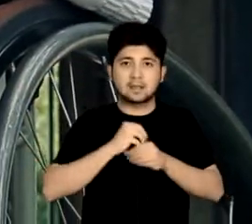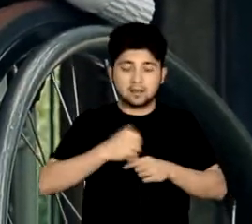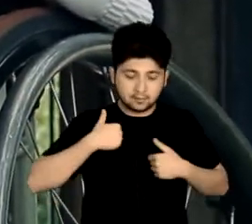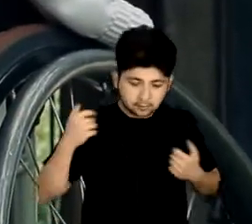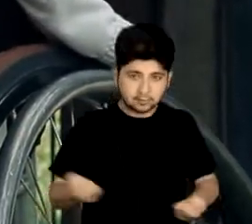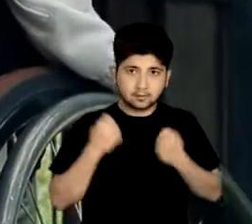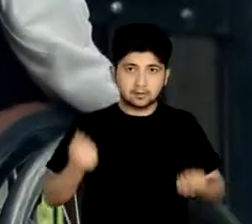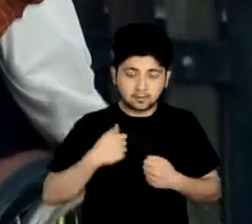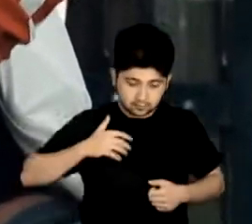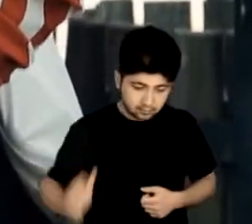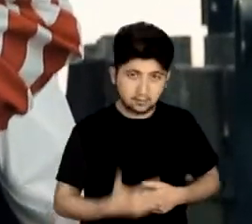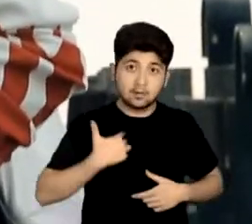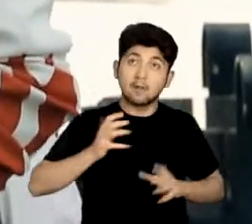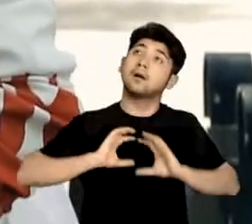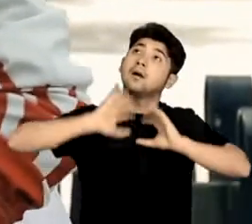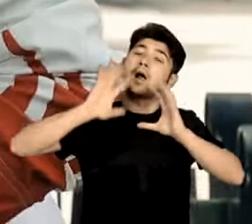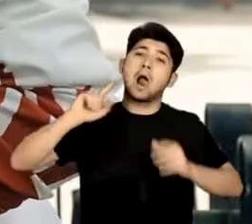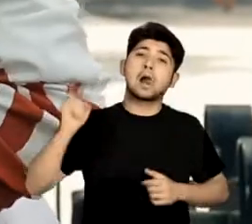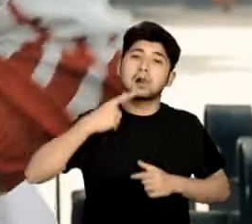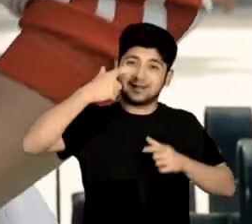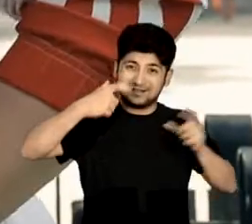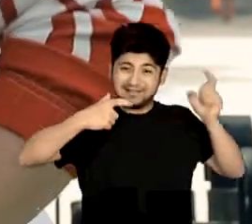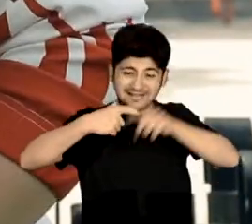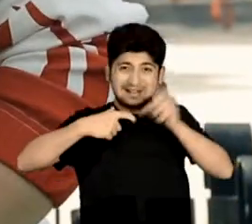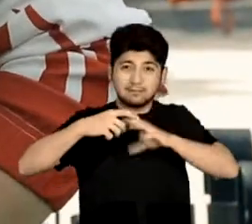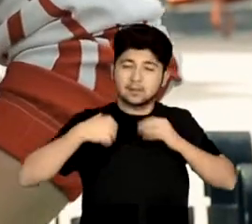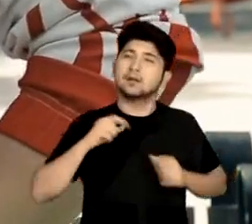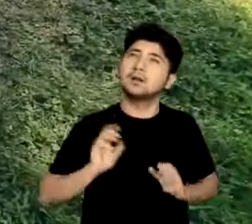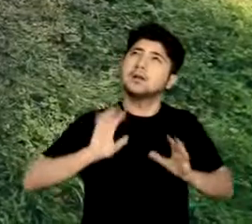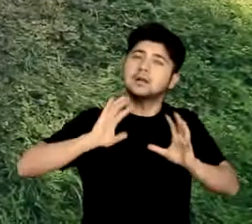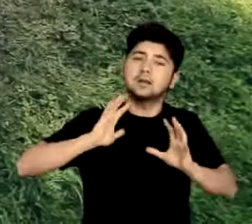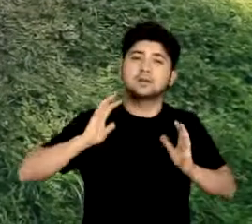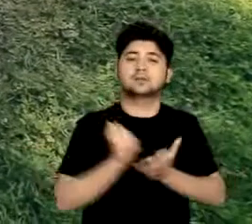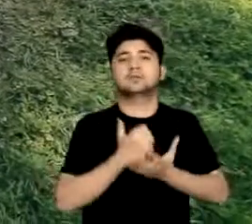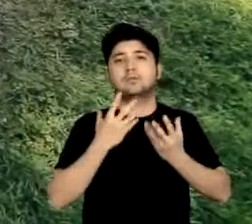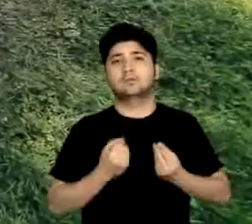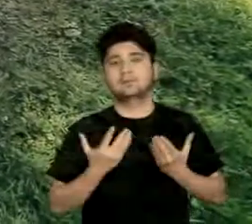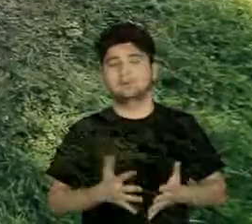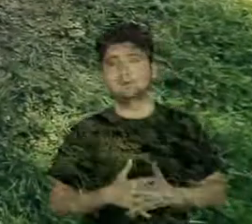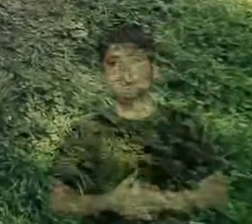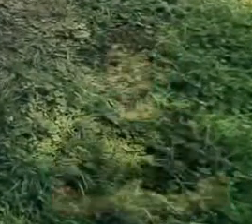şeyi kat ettim, emek ettim. Topu potaya yetiştiremiyordum. Potaya yetiştirmeye başladım falan.